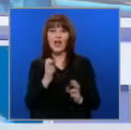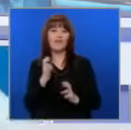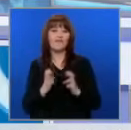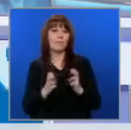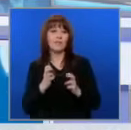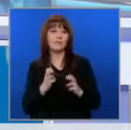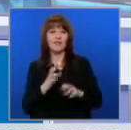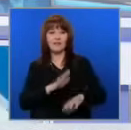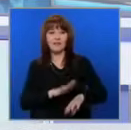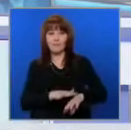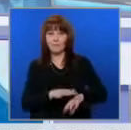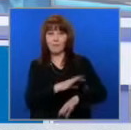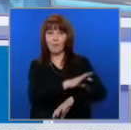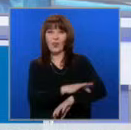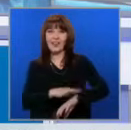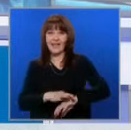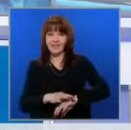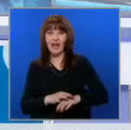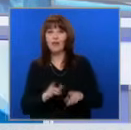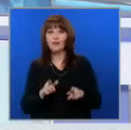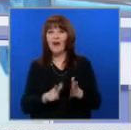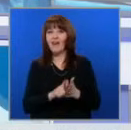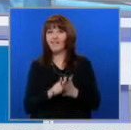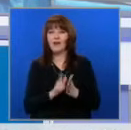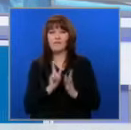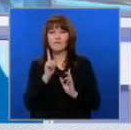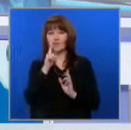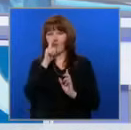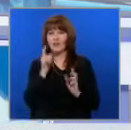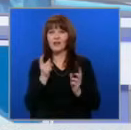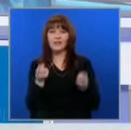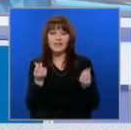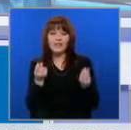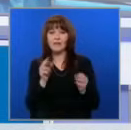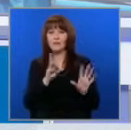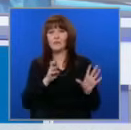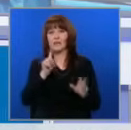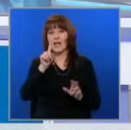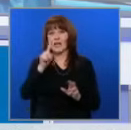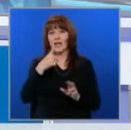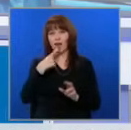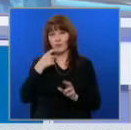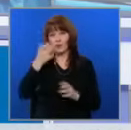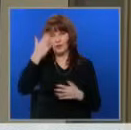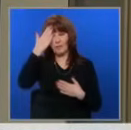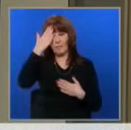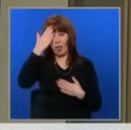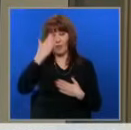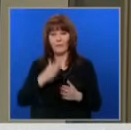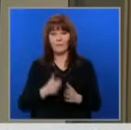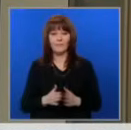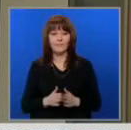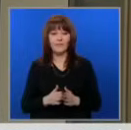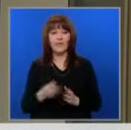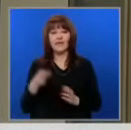фабрична протеза. Време, което е изключително ценно за 81-годишната пациентка с аневризма.